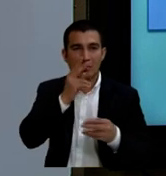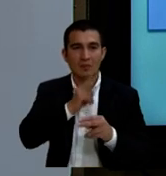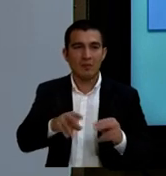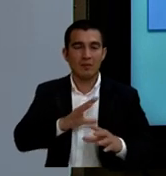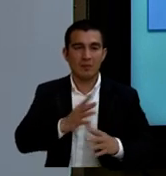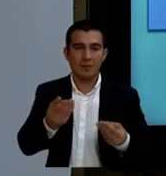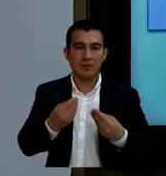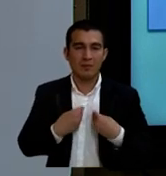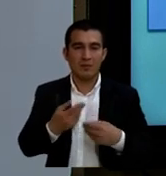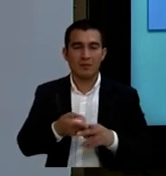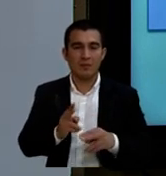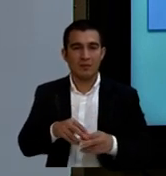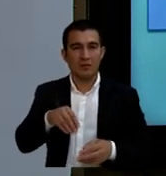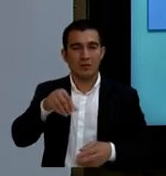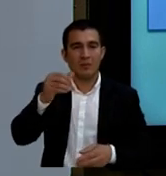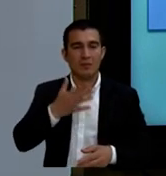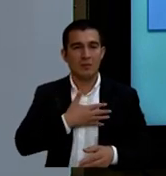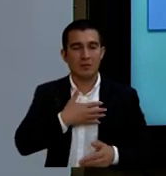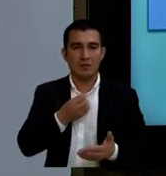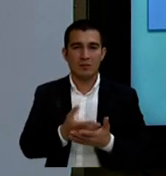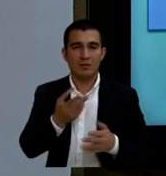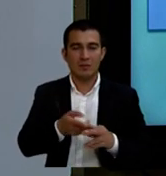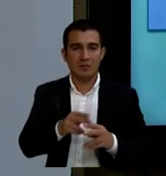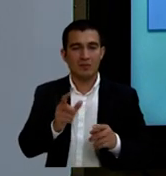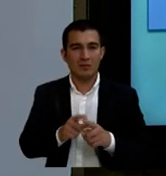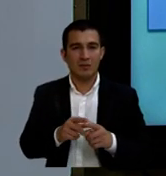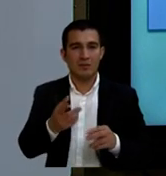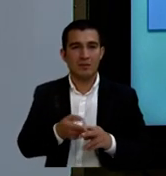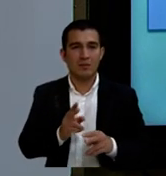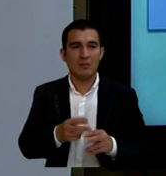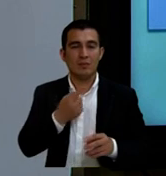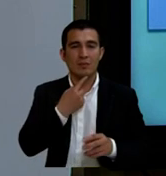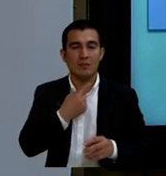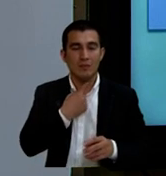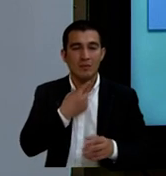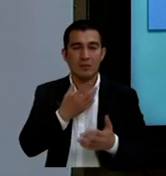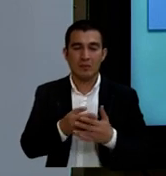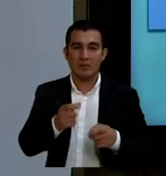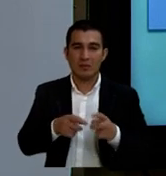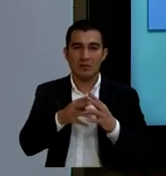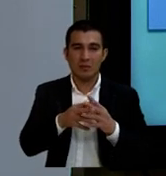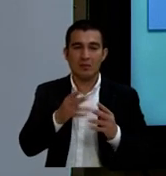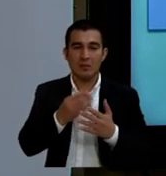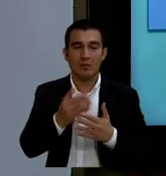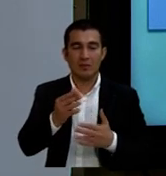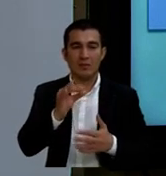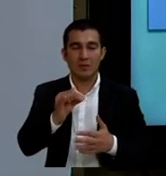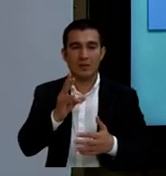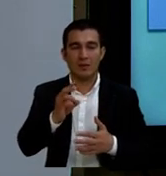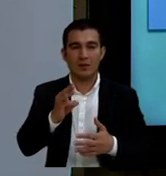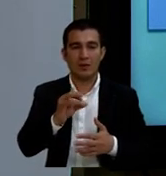takrorlanganiga diqqat qiling. Demak bu, menimcha to'g'ri topdingiz, tovush qurilishi va